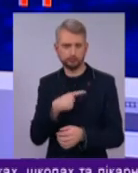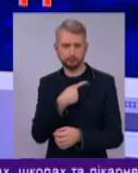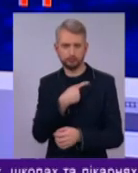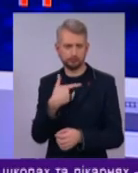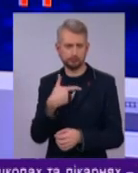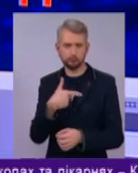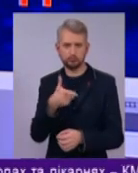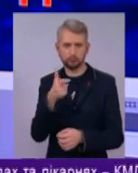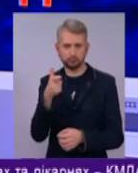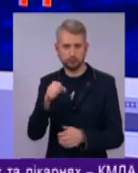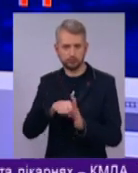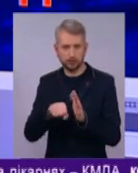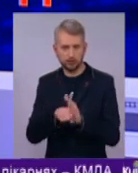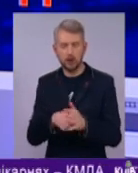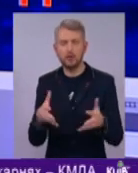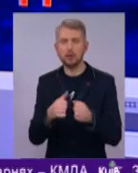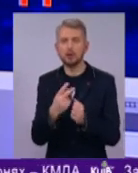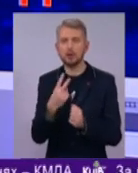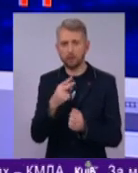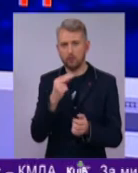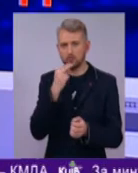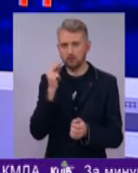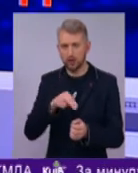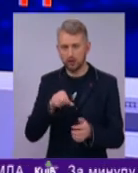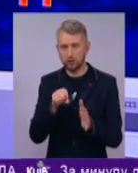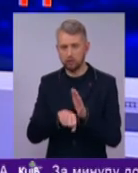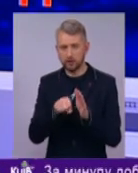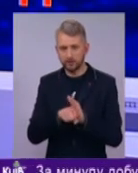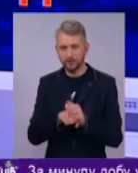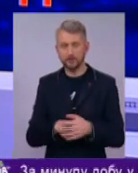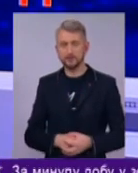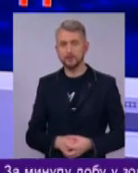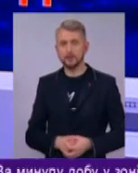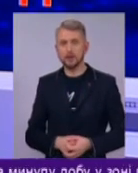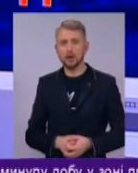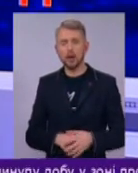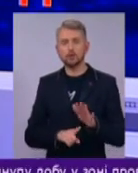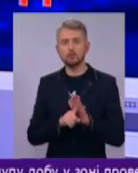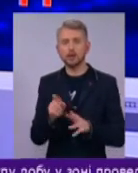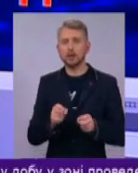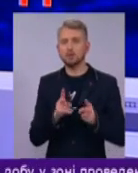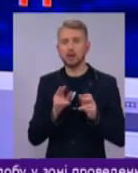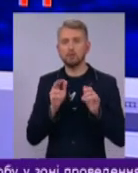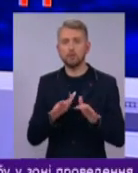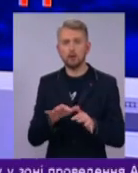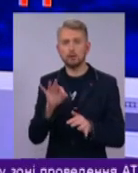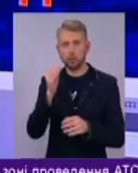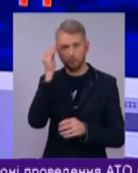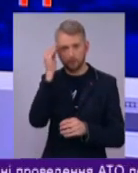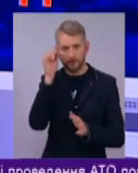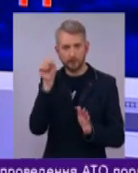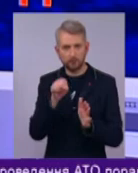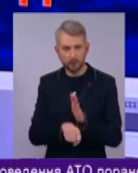Затримано двох військових, причетних до вбивства, повідомив СТН речник Генпрокуратури Андрій Лисенко. Розпочате кримінальне провадження про умисне